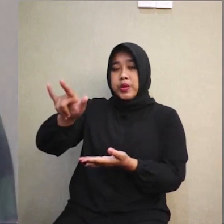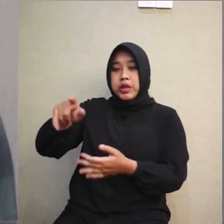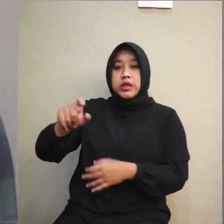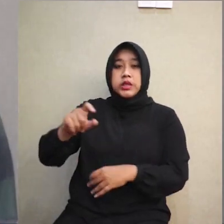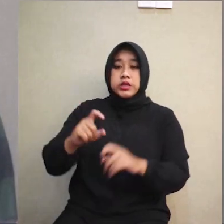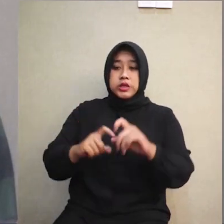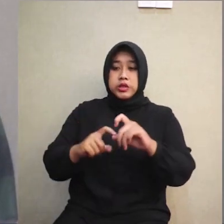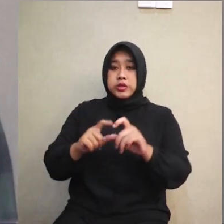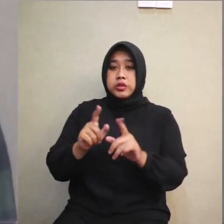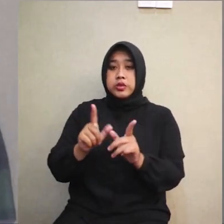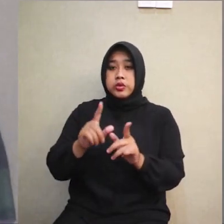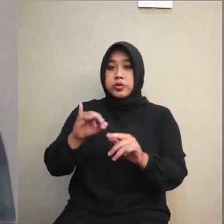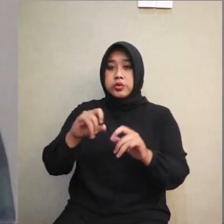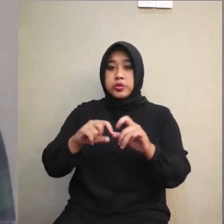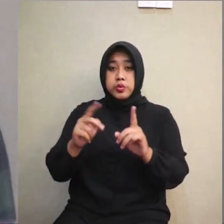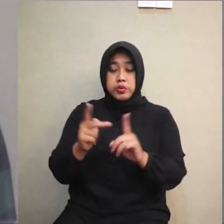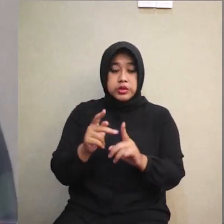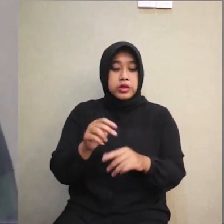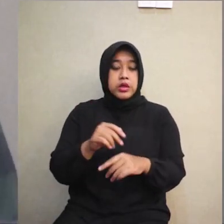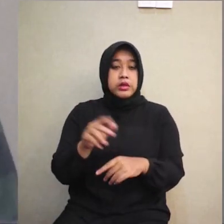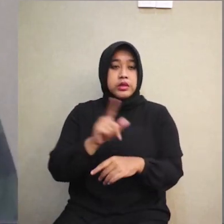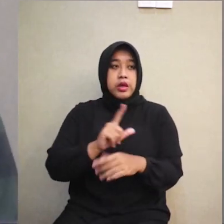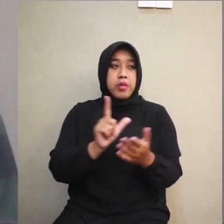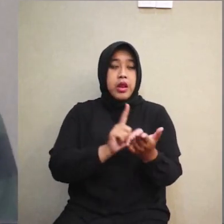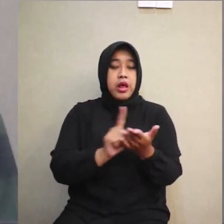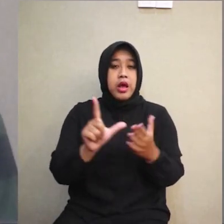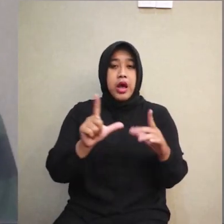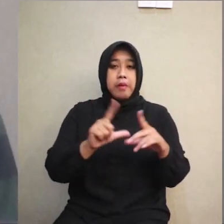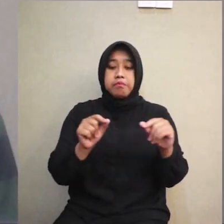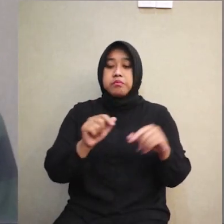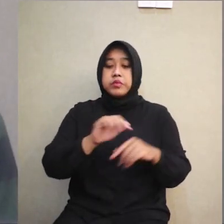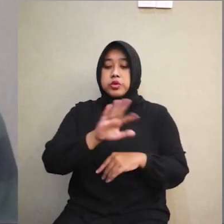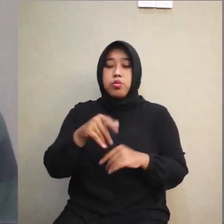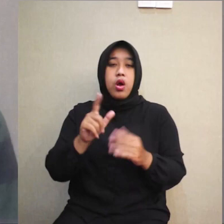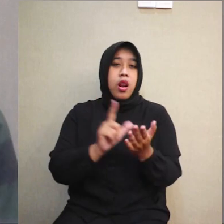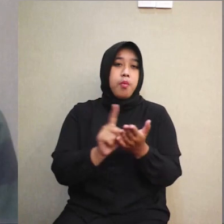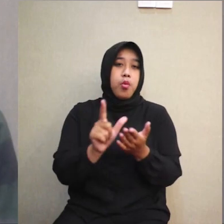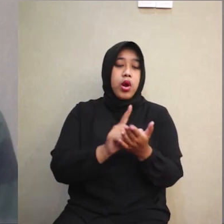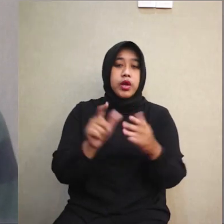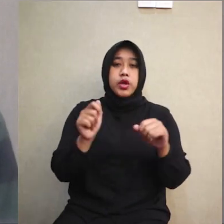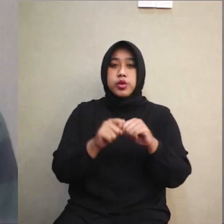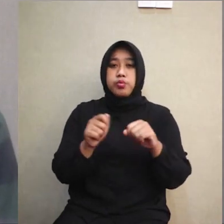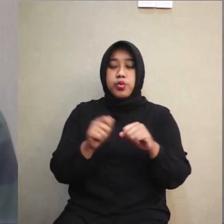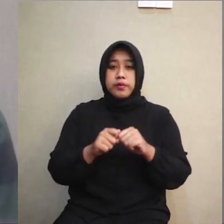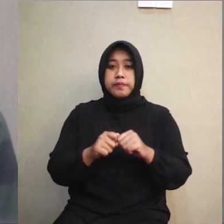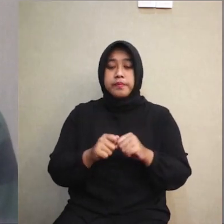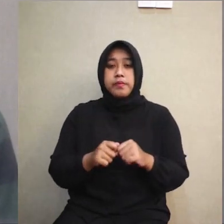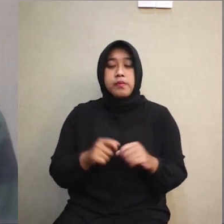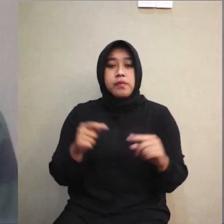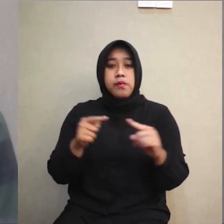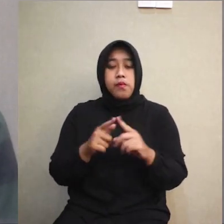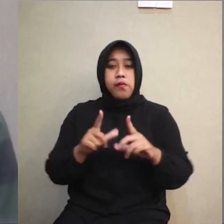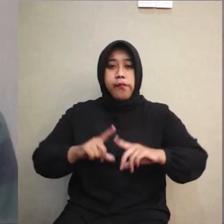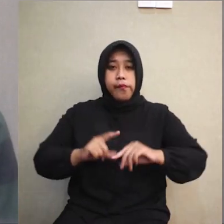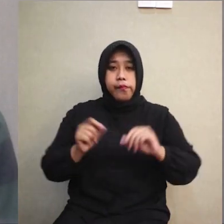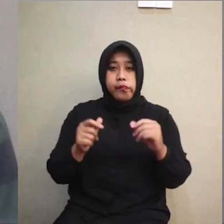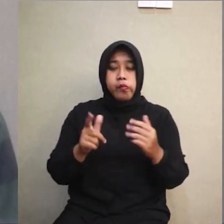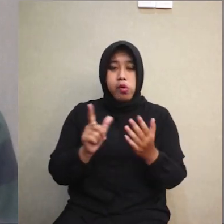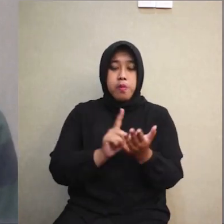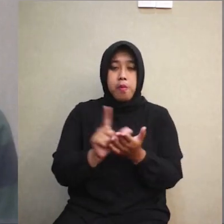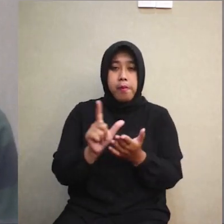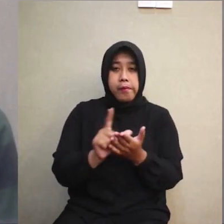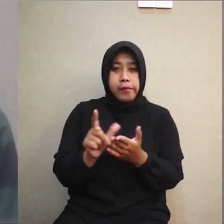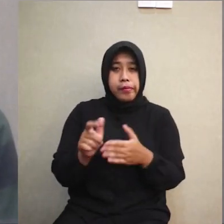melengkapi laporan yang sudah dibuat oleh teman-teman untuk melengkapi laporan